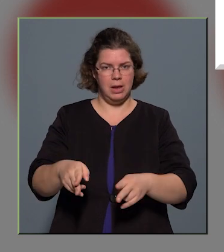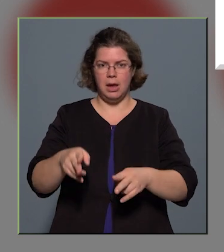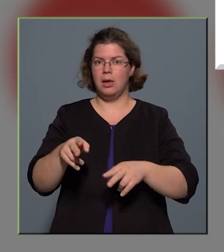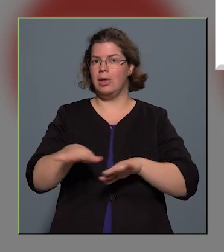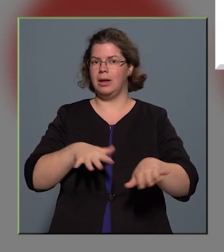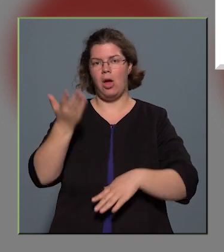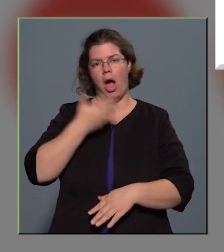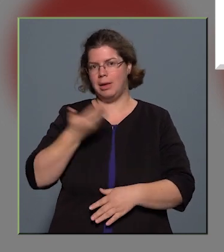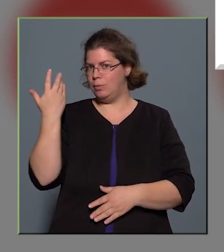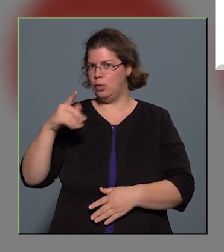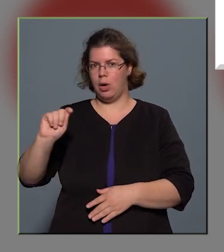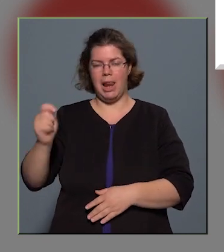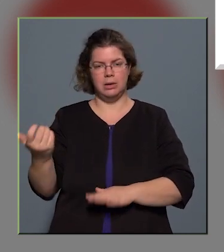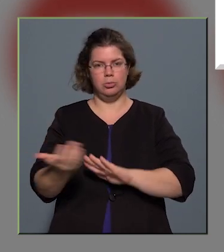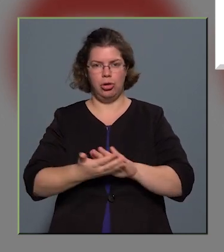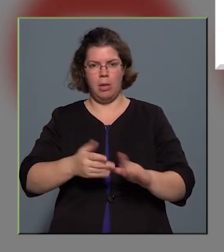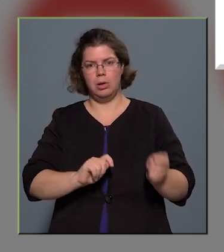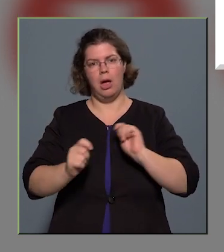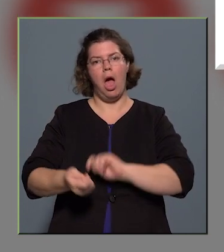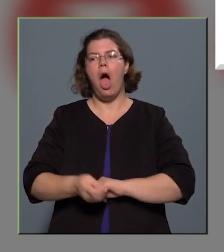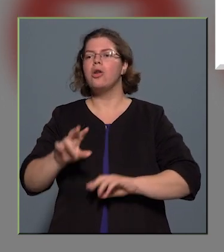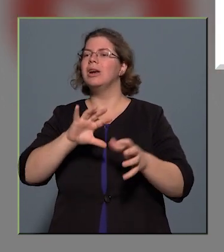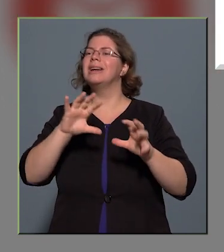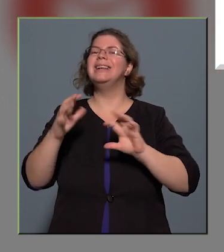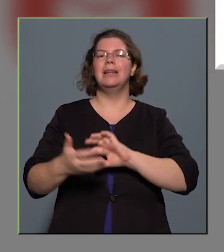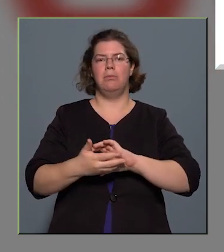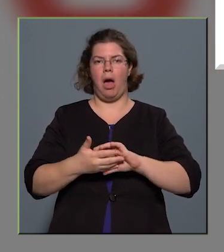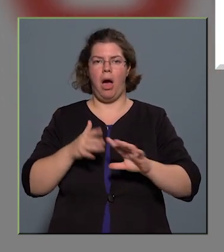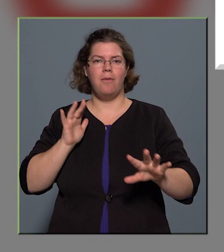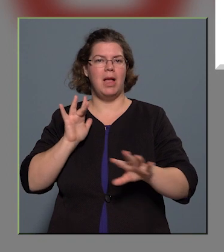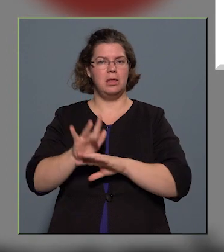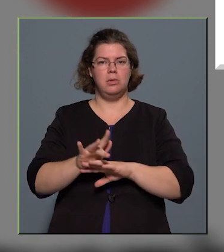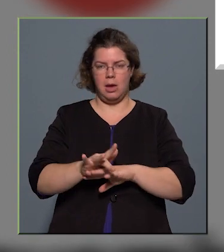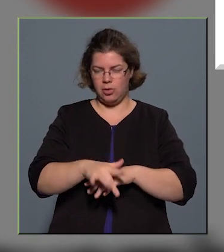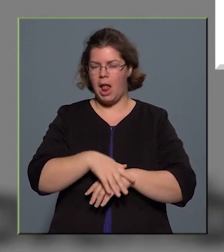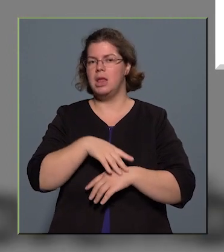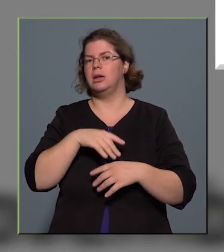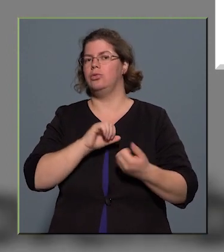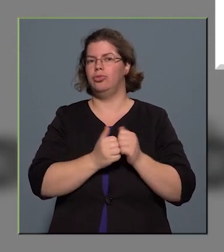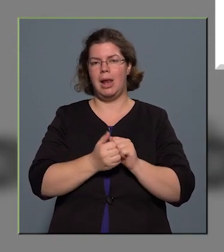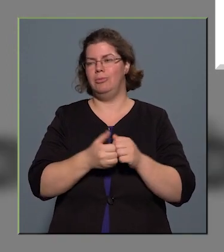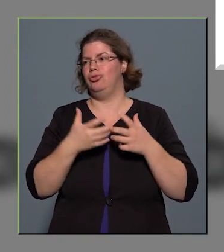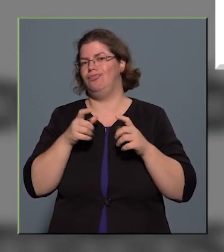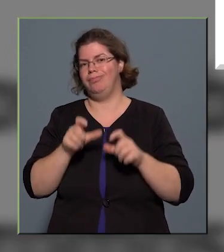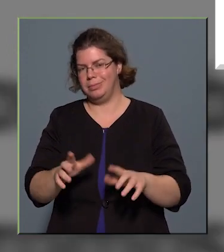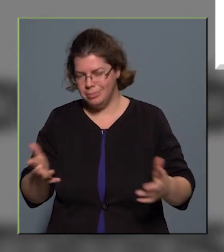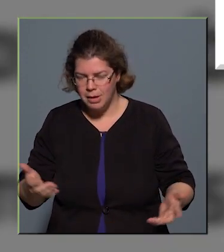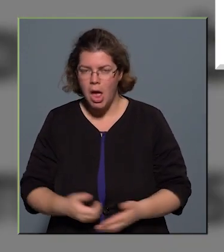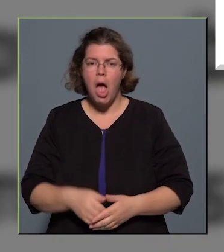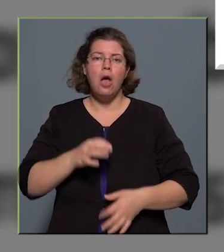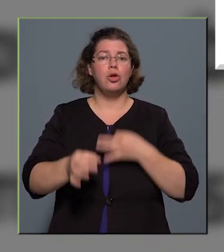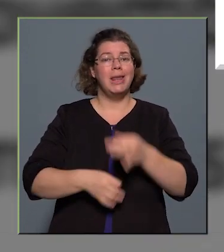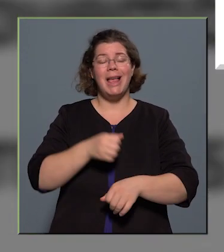elektromos alapokra, akkor a klímaváltozás elleni küzdelem is kudarcot fog vallani. A környezetvédelmi célokat